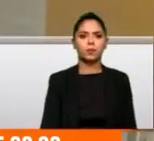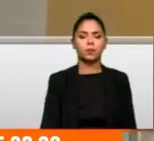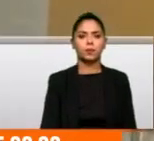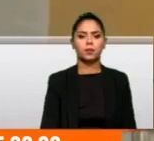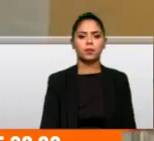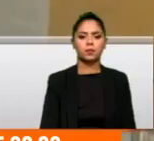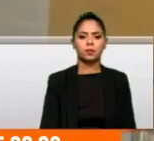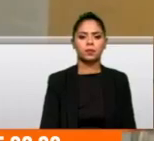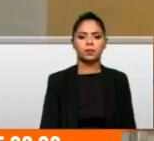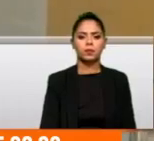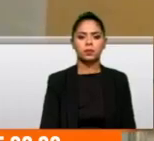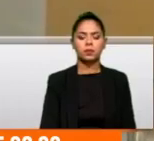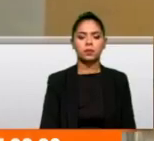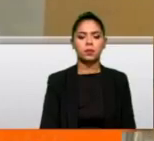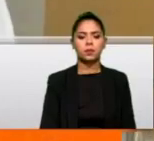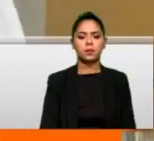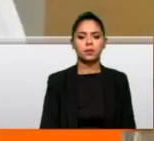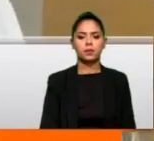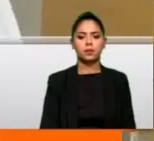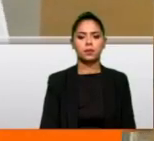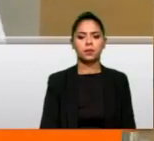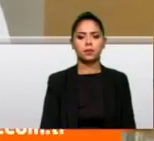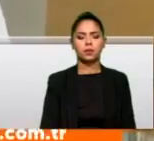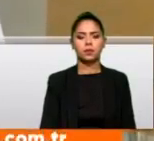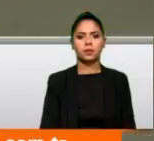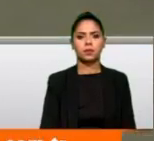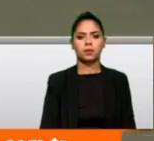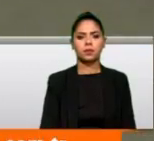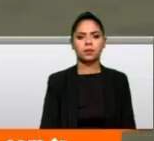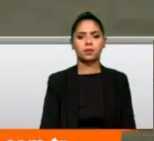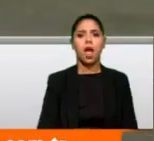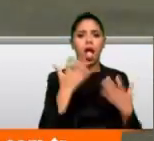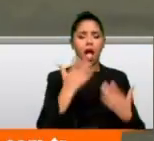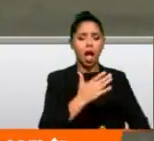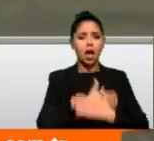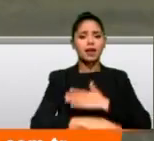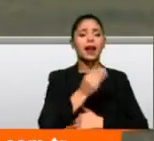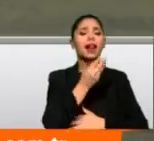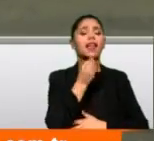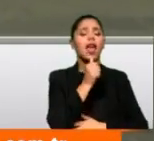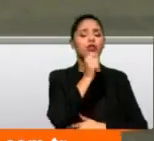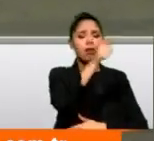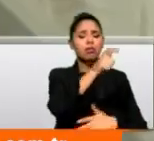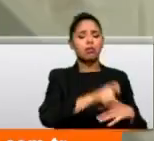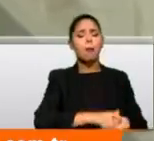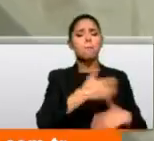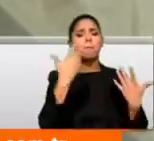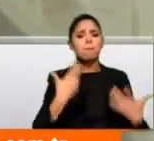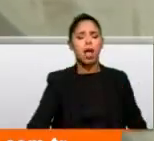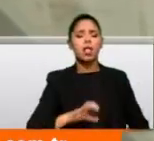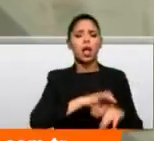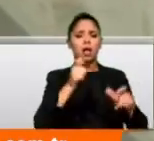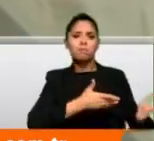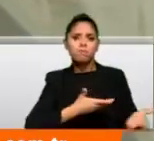Kovaladıktan sonra hani bıraktım artık çünkü arkadaşım yerde yatıyordu. Ağır yaralanan genç adam yere yığıldı. Hastaneye